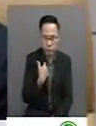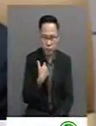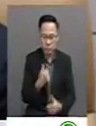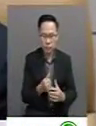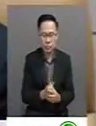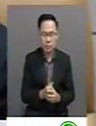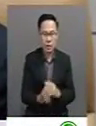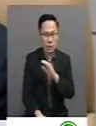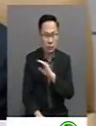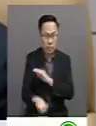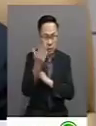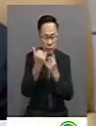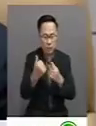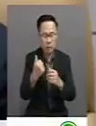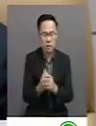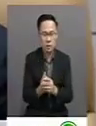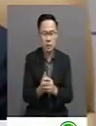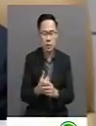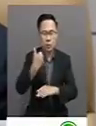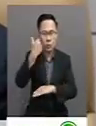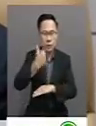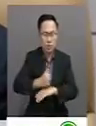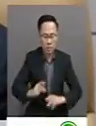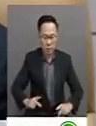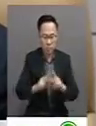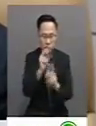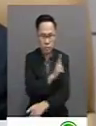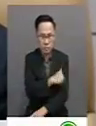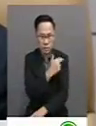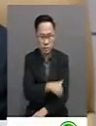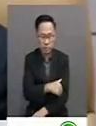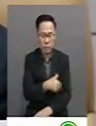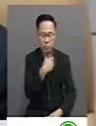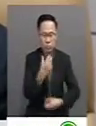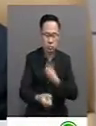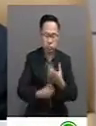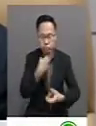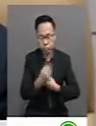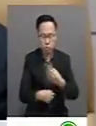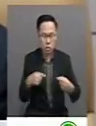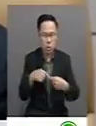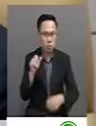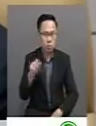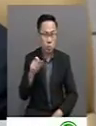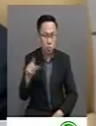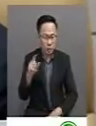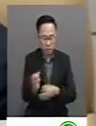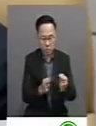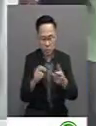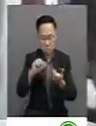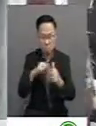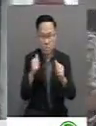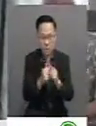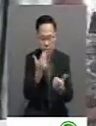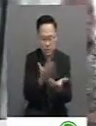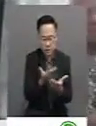ะคะทางนายแพทย์ปิยะสกลสัตยาธรรัฐมนตรีสาธารณสุขนะคะก็เปิดแถลงข่าวด่วนแล้วค่ะชี้แจงกรณีสถ